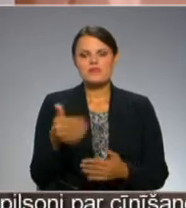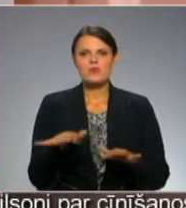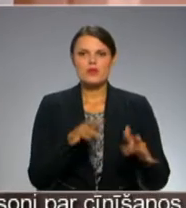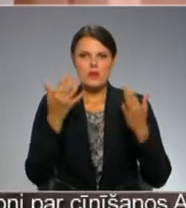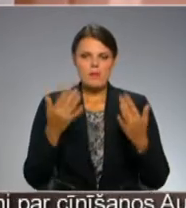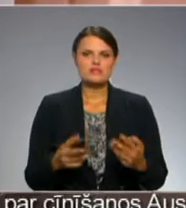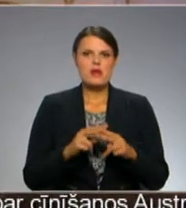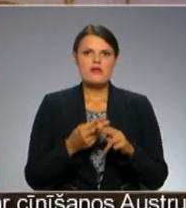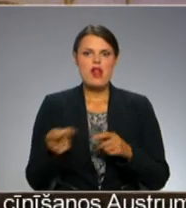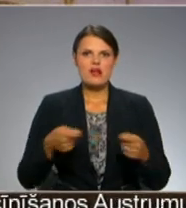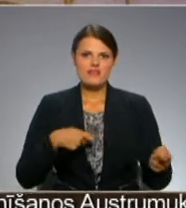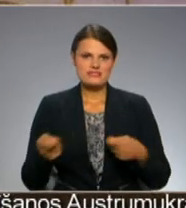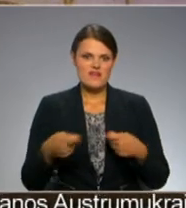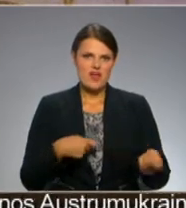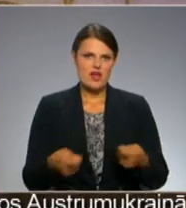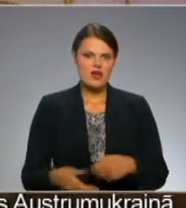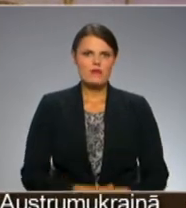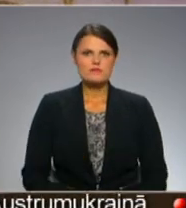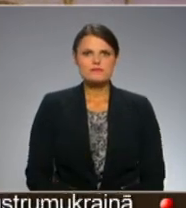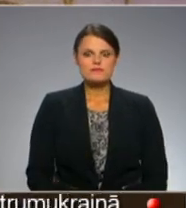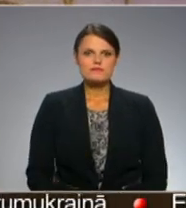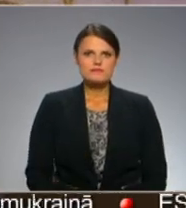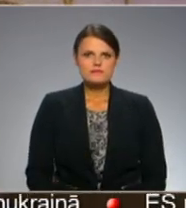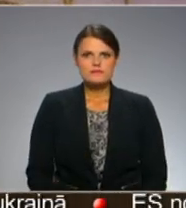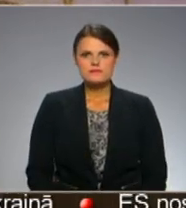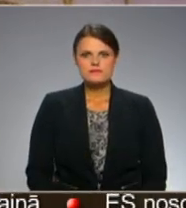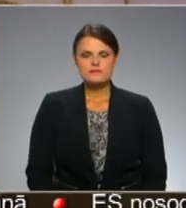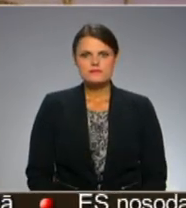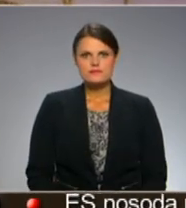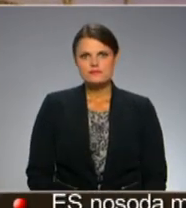akcijā Jelgavas veikalos. Sandra Leitāne, Andris Pāns, TV Spektrs.